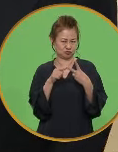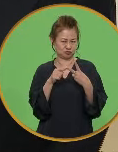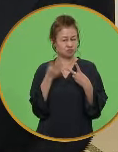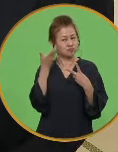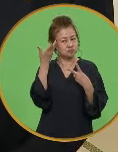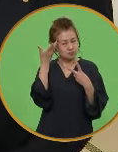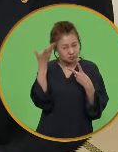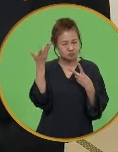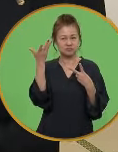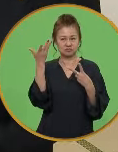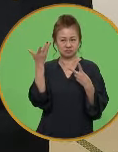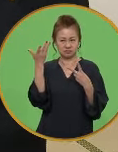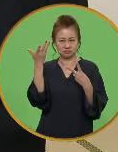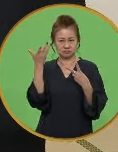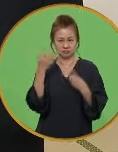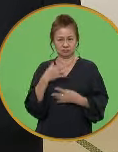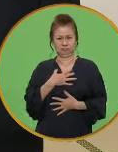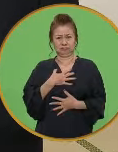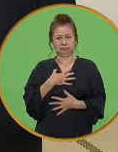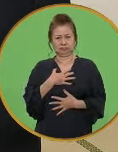が考えられる。